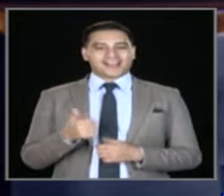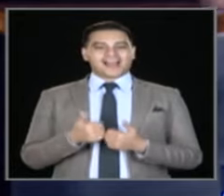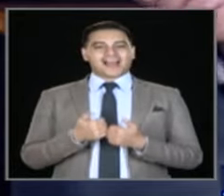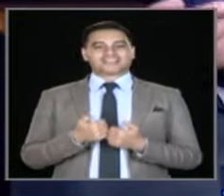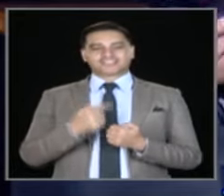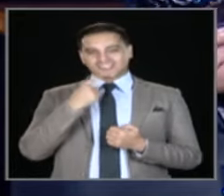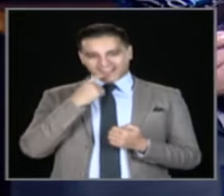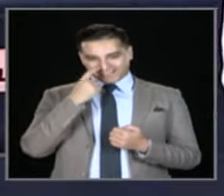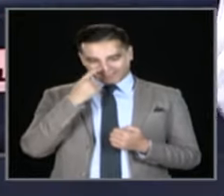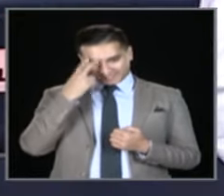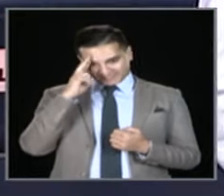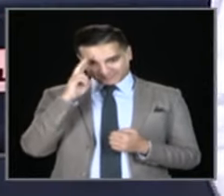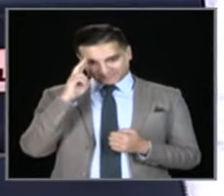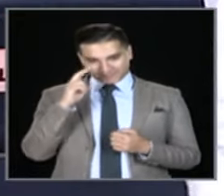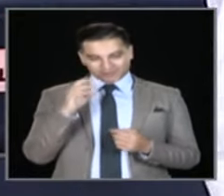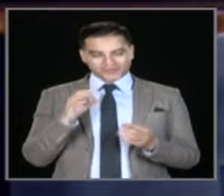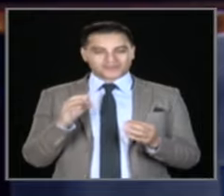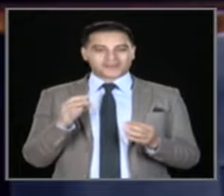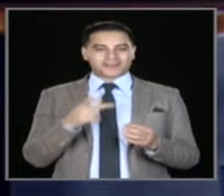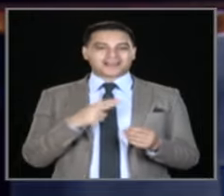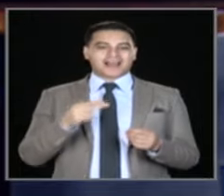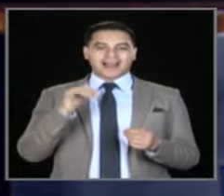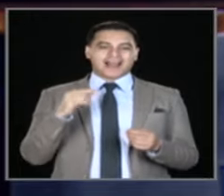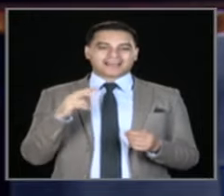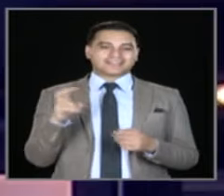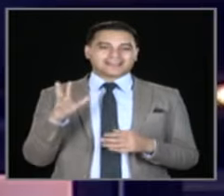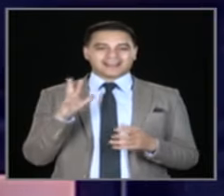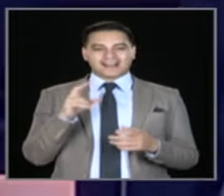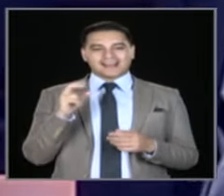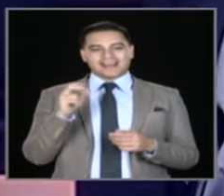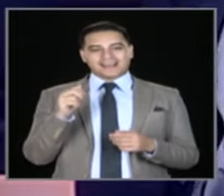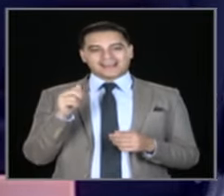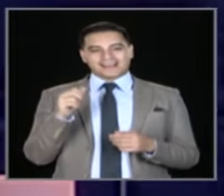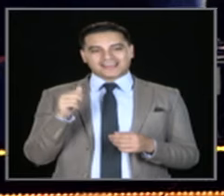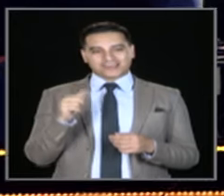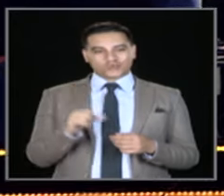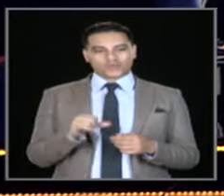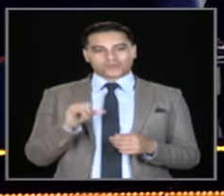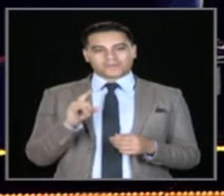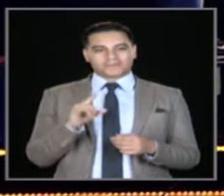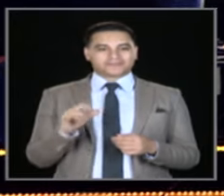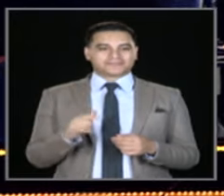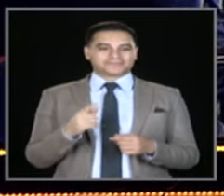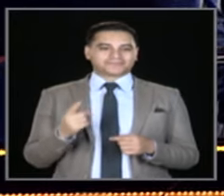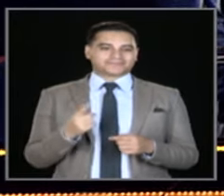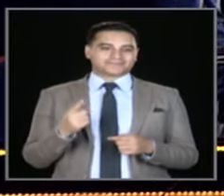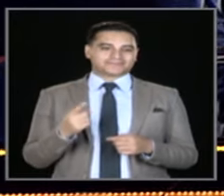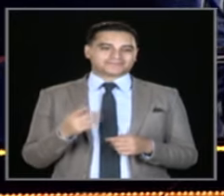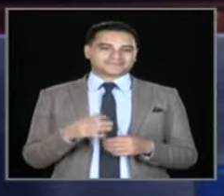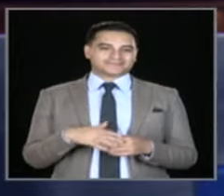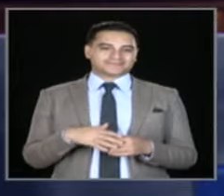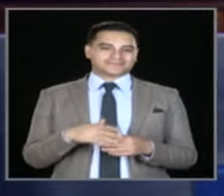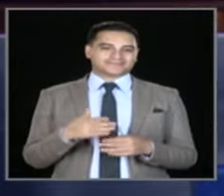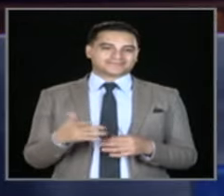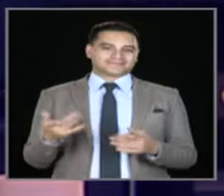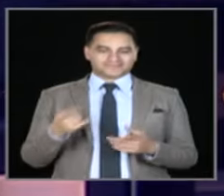مين دول لمين مين بقى عيده الايوبي ايوبي عارفها والله مش مك عارفها مش مركز ايه ب برافو عليك